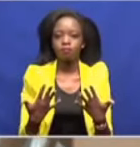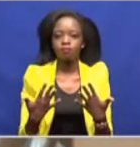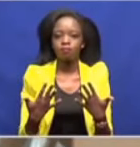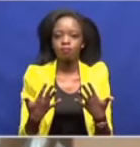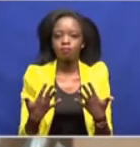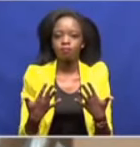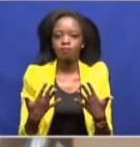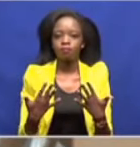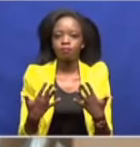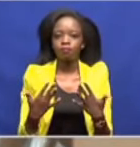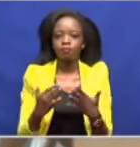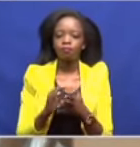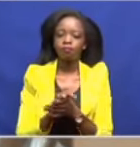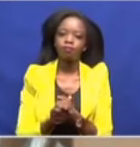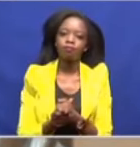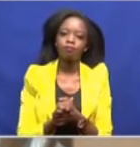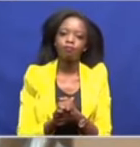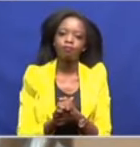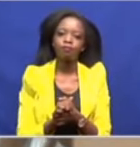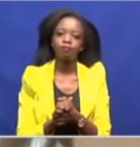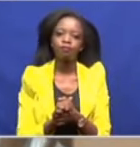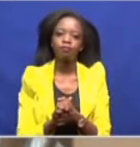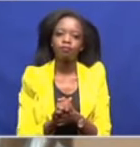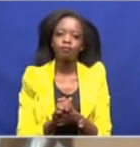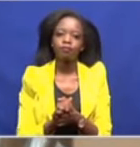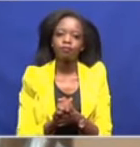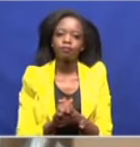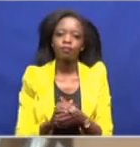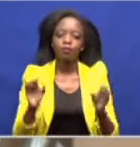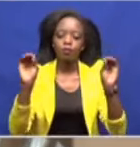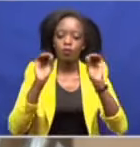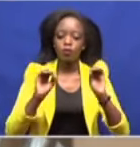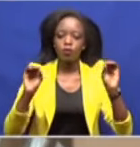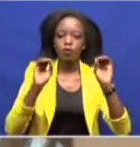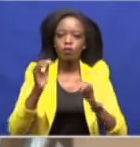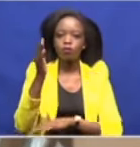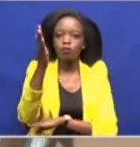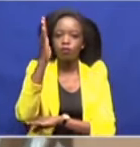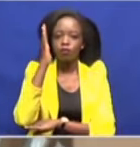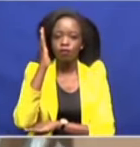Thank you.